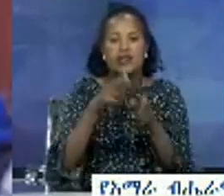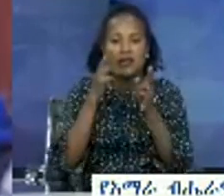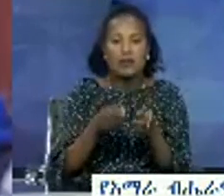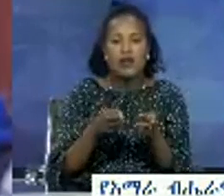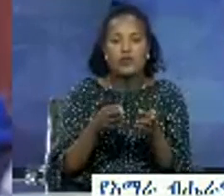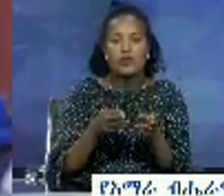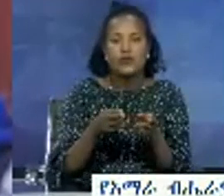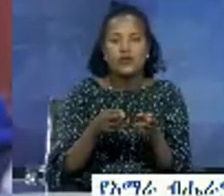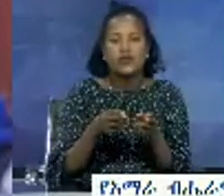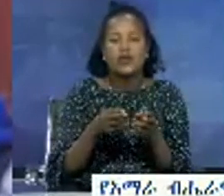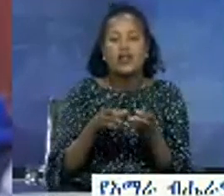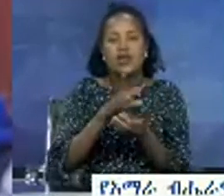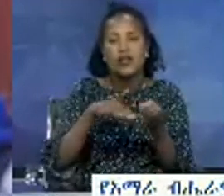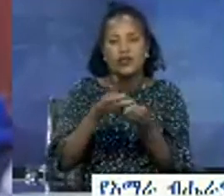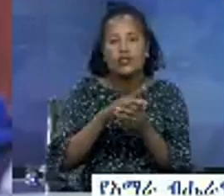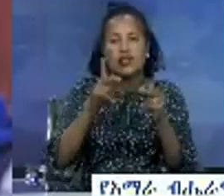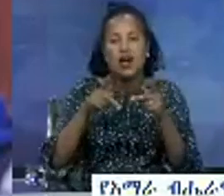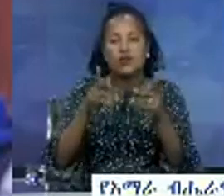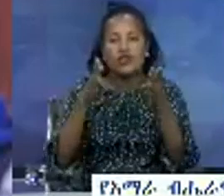የተከበራችሁ የክልላችን አርሶ አደሮች፣